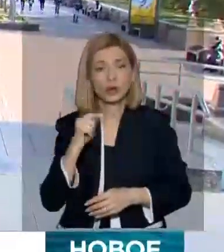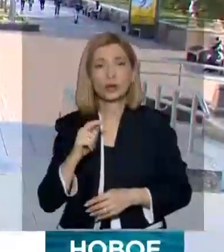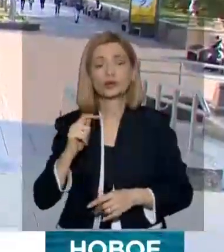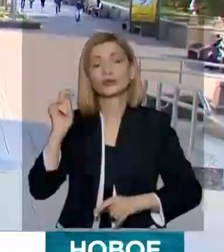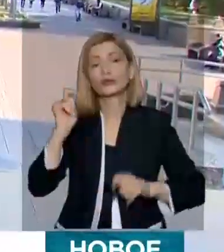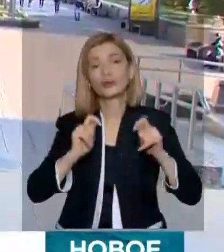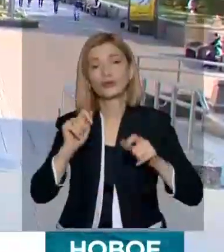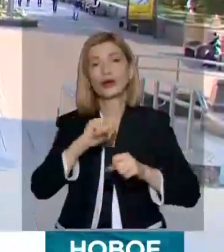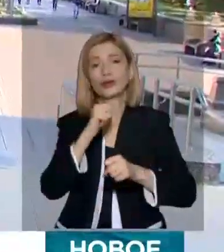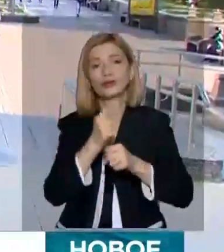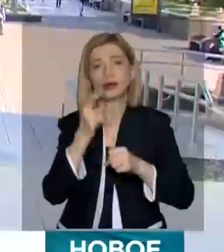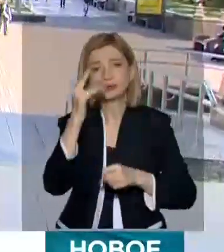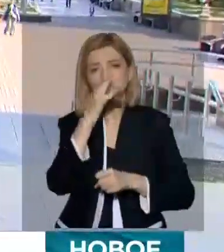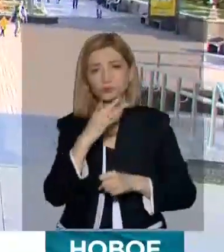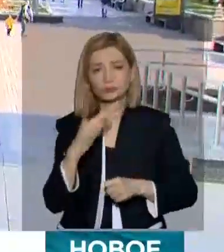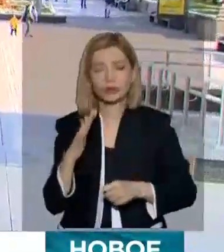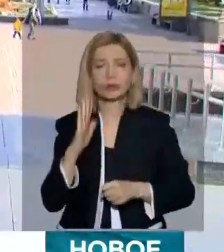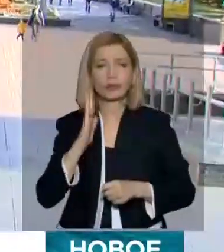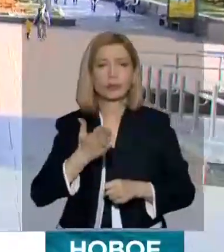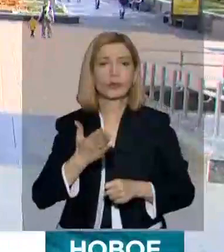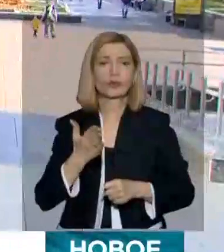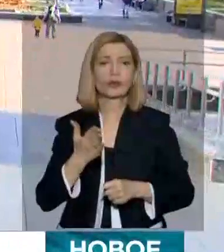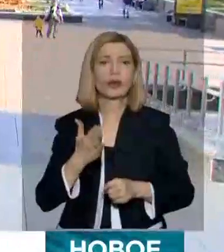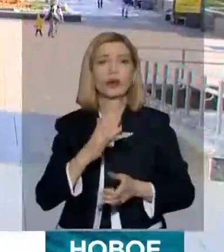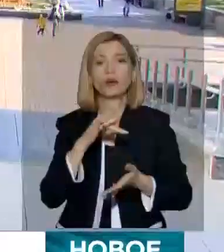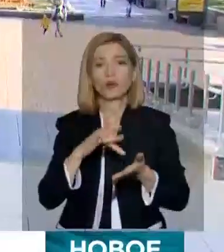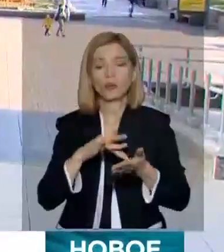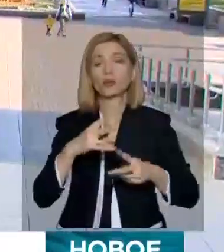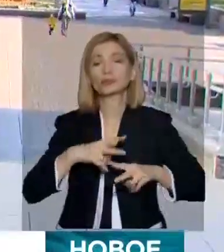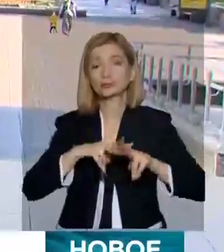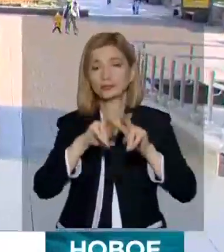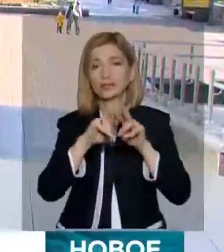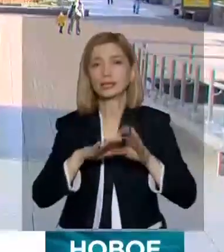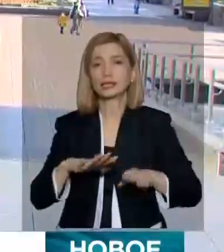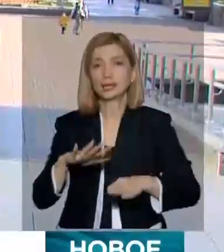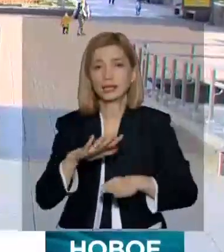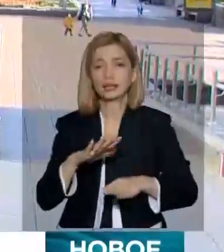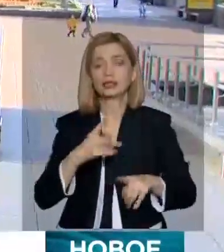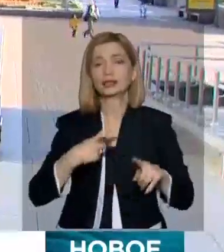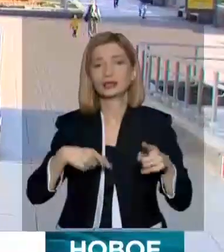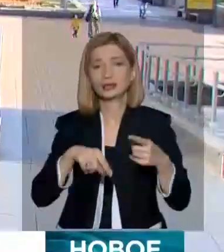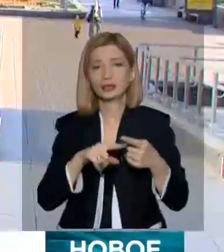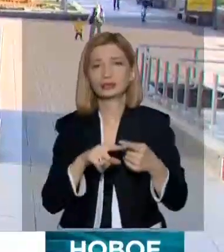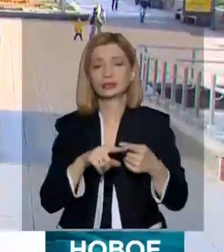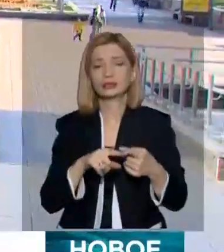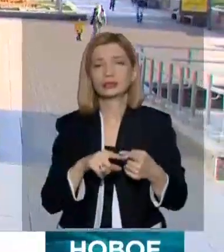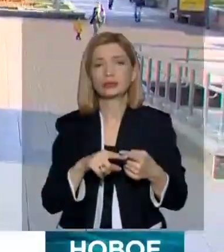глав государств в городе Астане. Нас, конечно, это